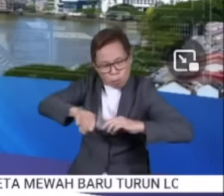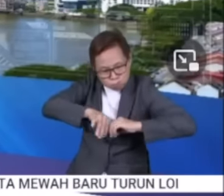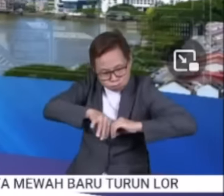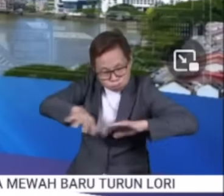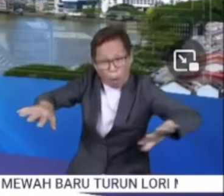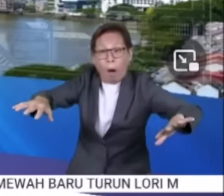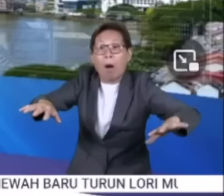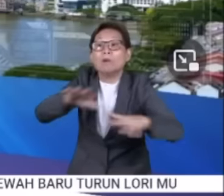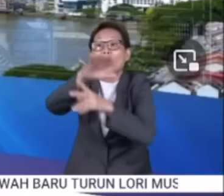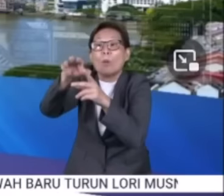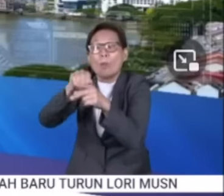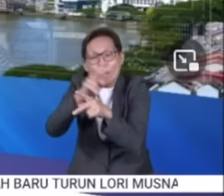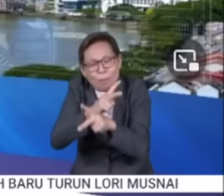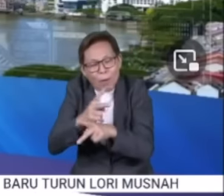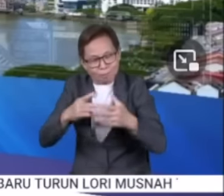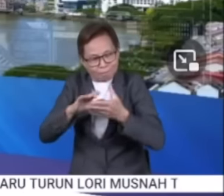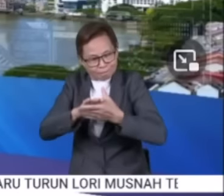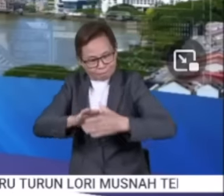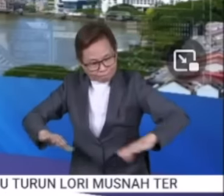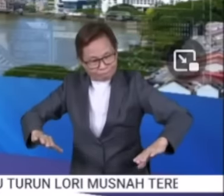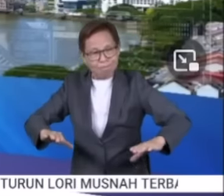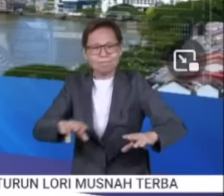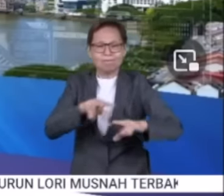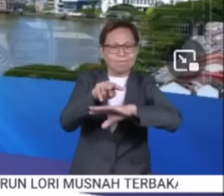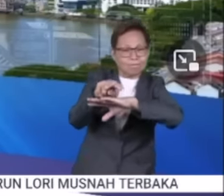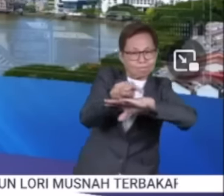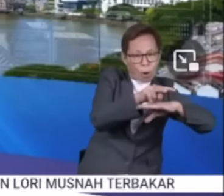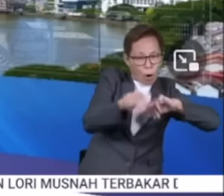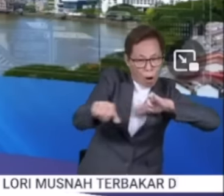diperluas termasuk penjagaan keselamatan,